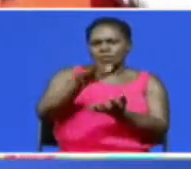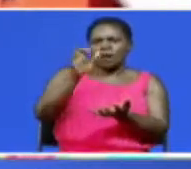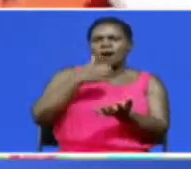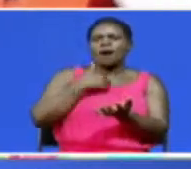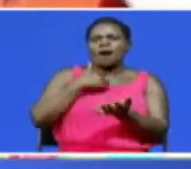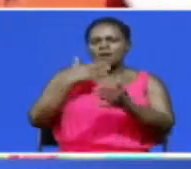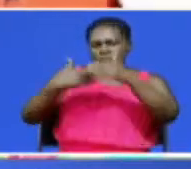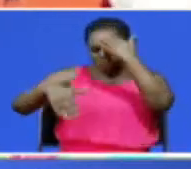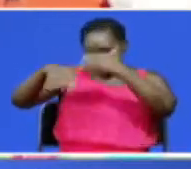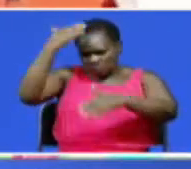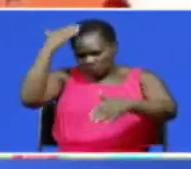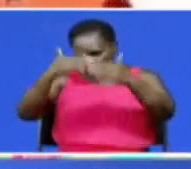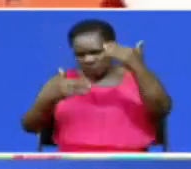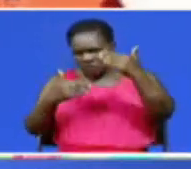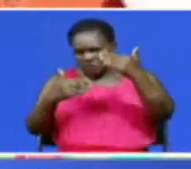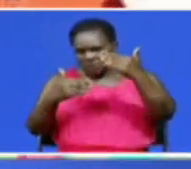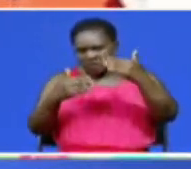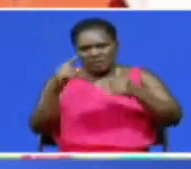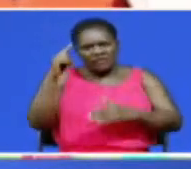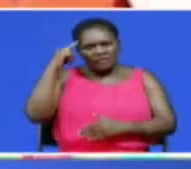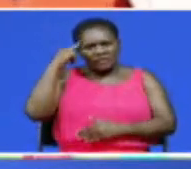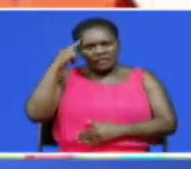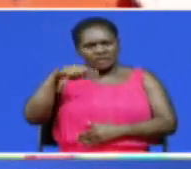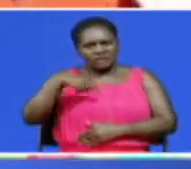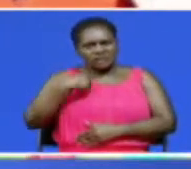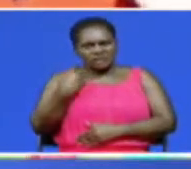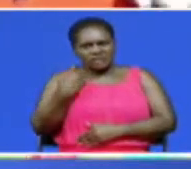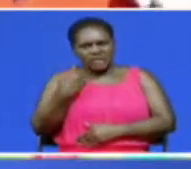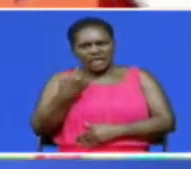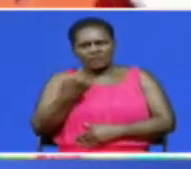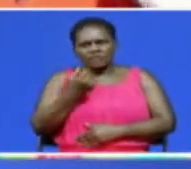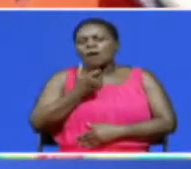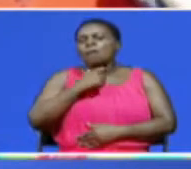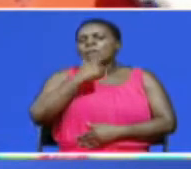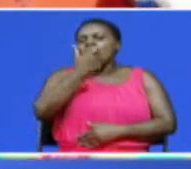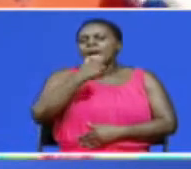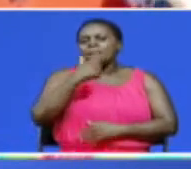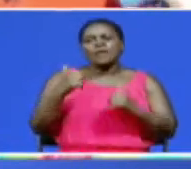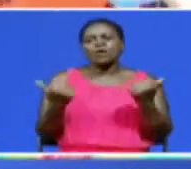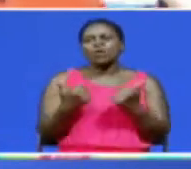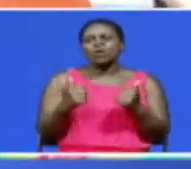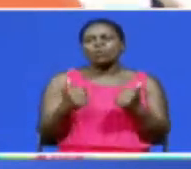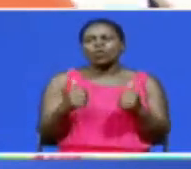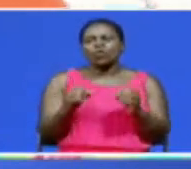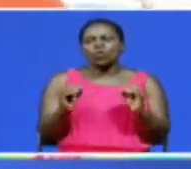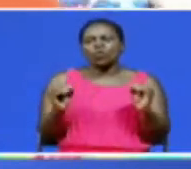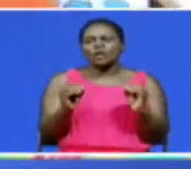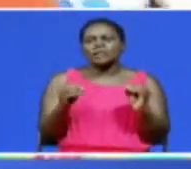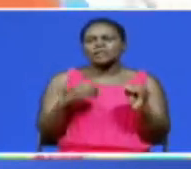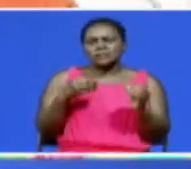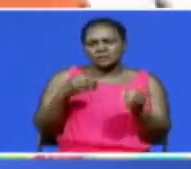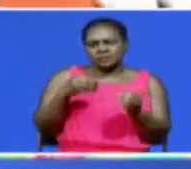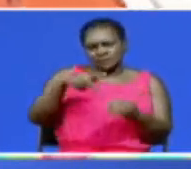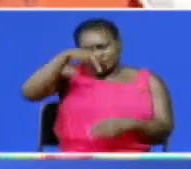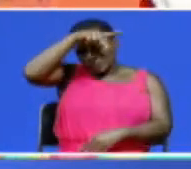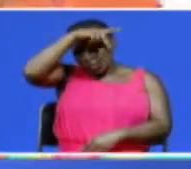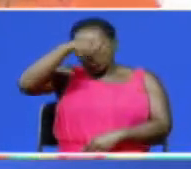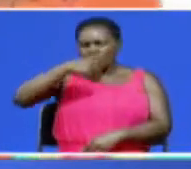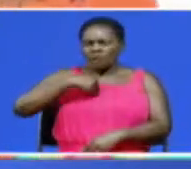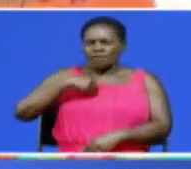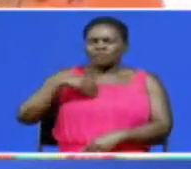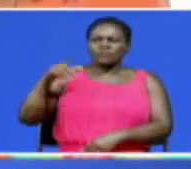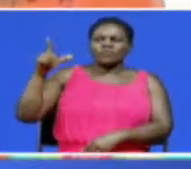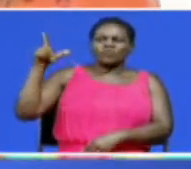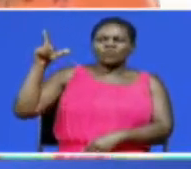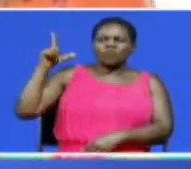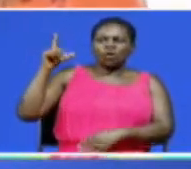all the professionals. Tusionekane kama sisi kazi yetu kuchunga maembe peke yake. Sisi wamama wa Tana River wamesoma, tuko na mawakili, so we can